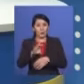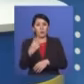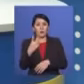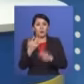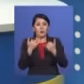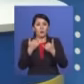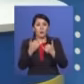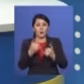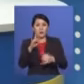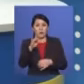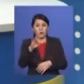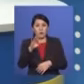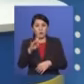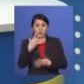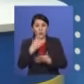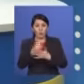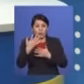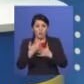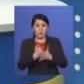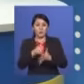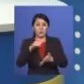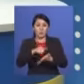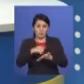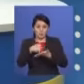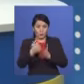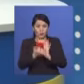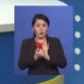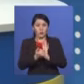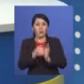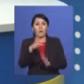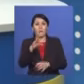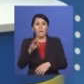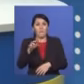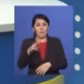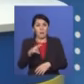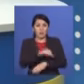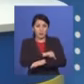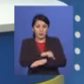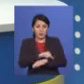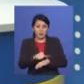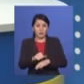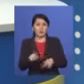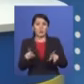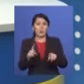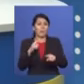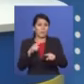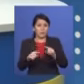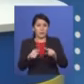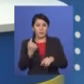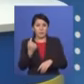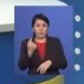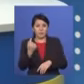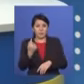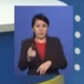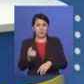жергілікті селекционерлер өз жетістіктерін патенттеп үлгерді. Малдың бұл түрлері шетелдік қара мал сияқты аз уақыттың ішінде салмақ